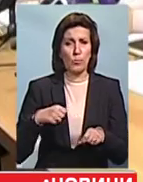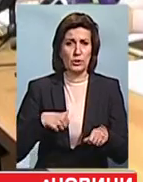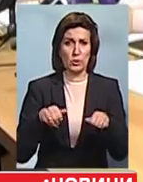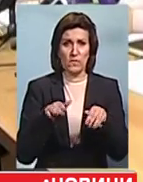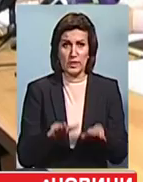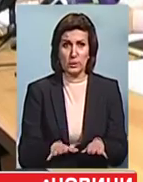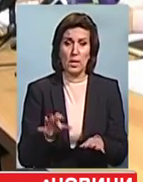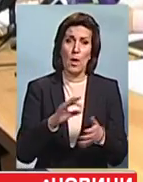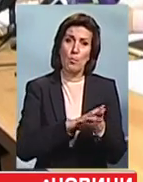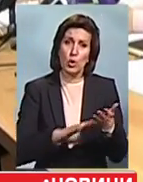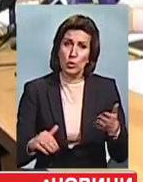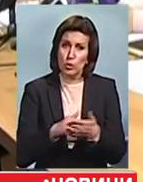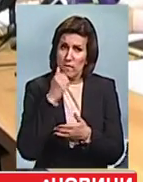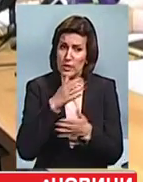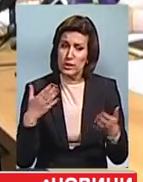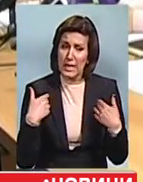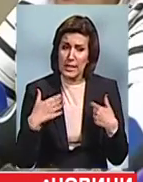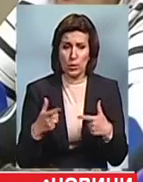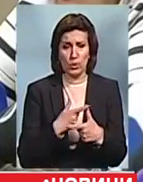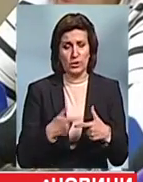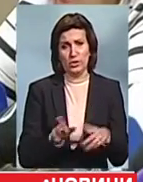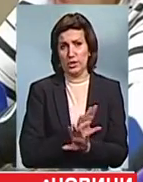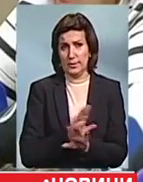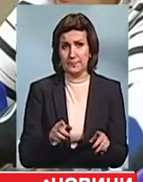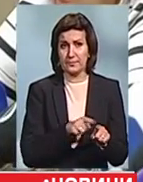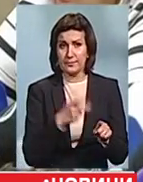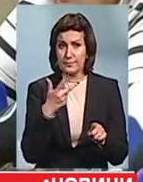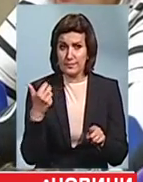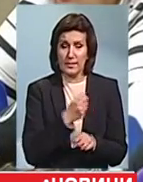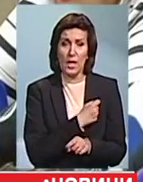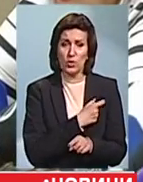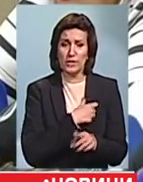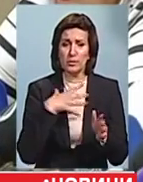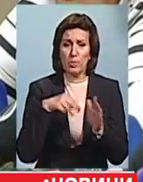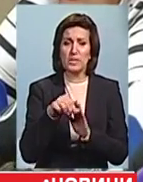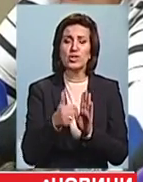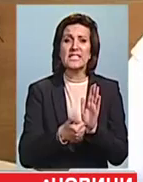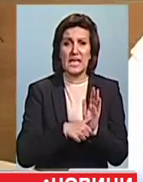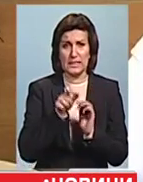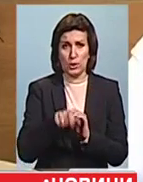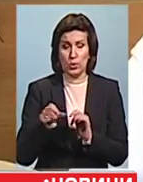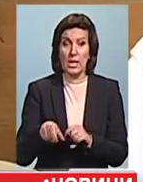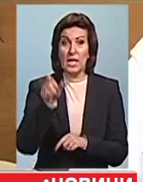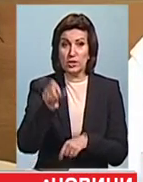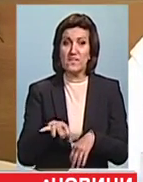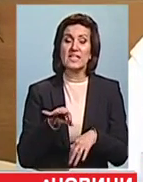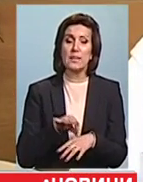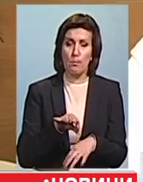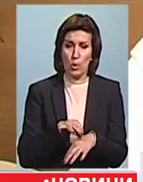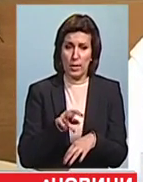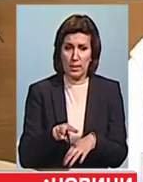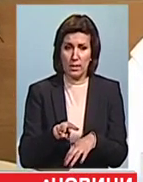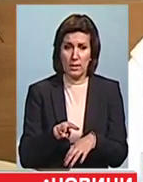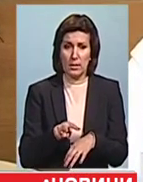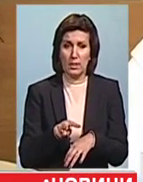самостійно вирішувати, продовжувати новорічні канікули чи ні. За три тижні на Одещині померли 16 людей. Чоловік заболів